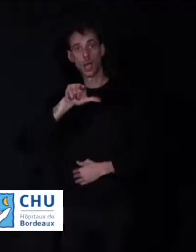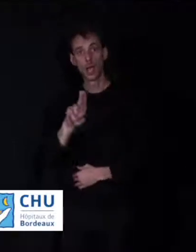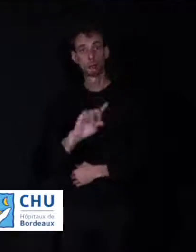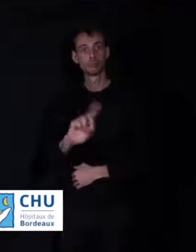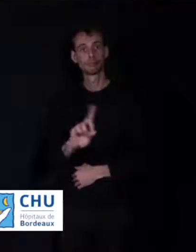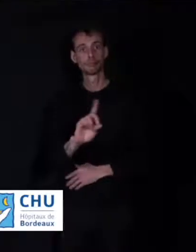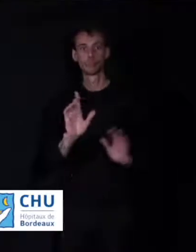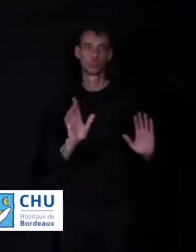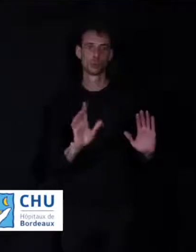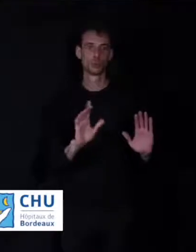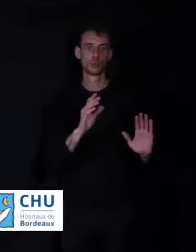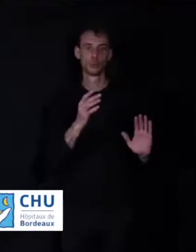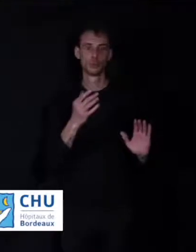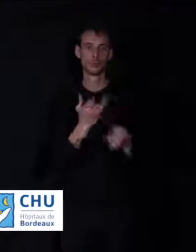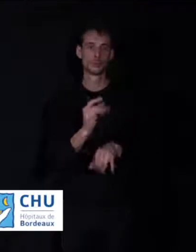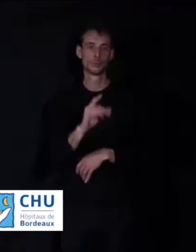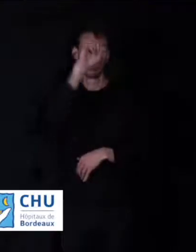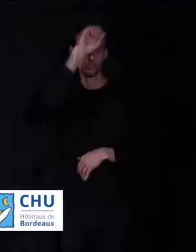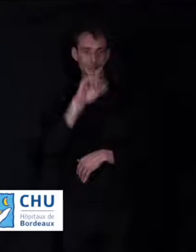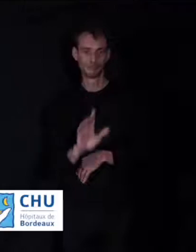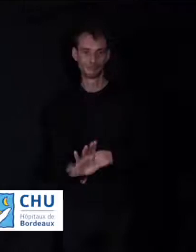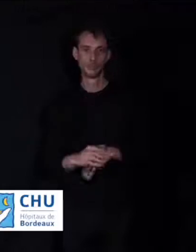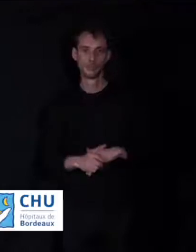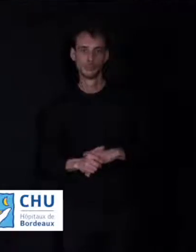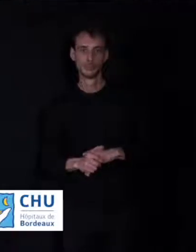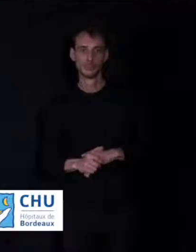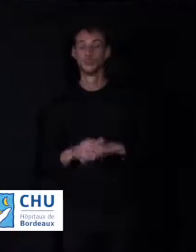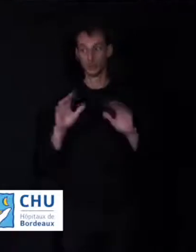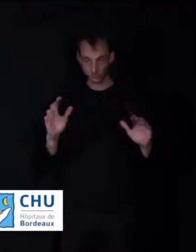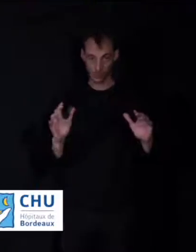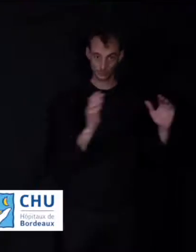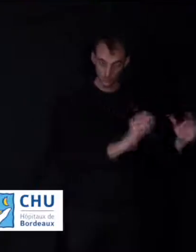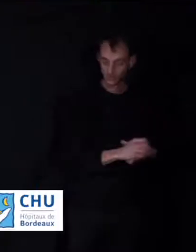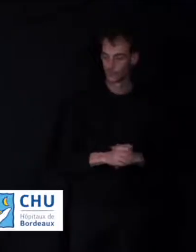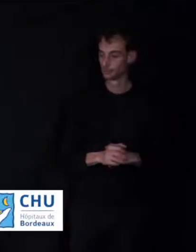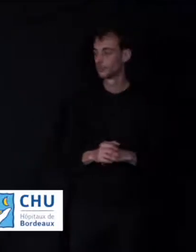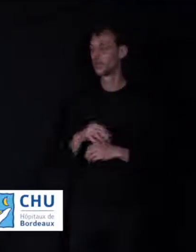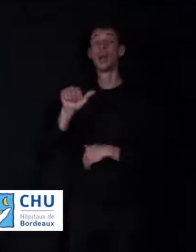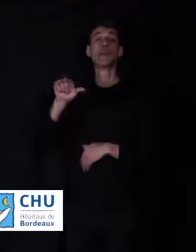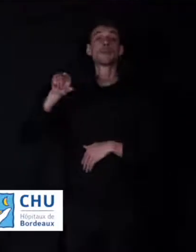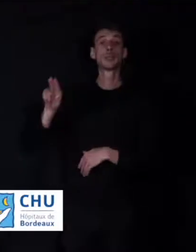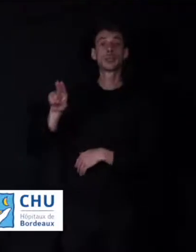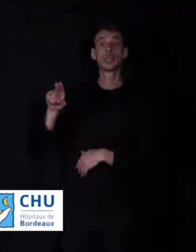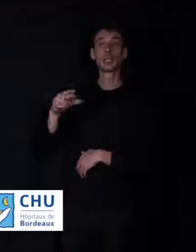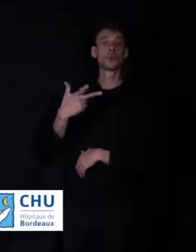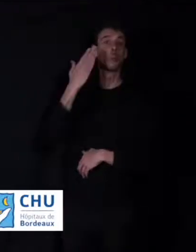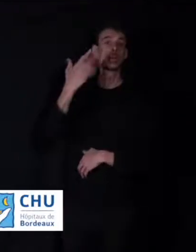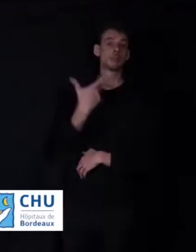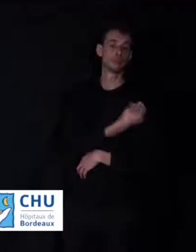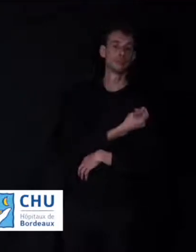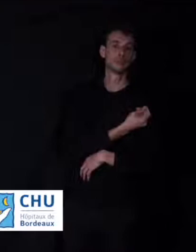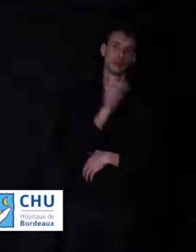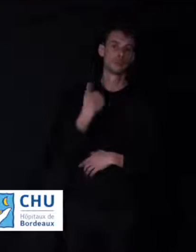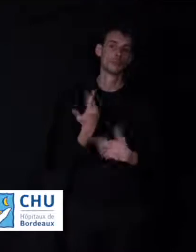place. L'autre chose, c'est que l'aluminium injecté, donc ça je peux le dire, mais encore faut-il le démontrer, est en très petite